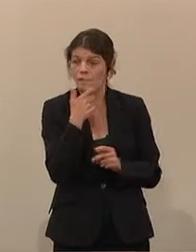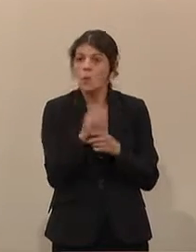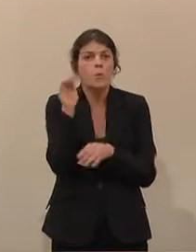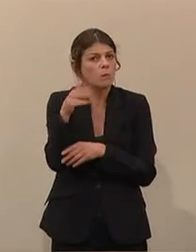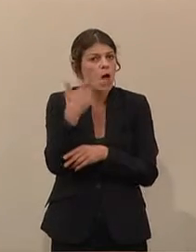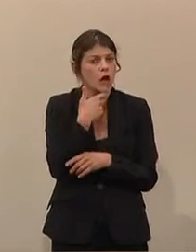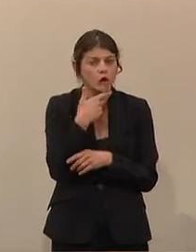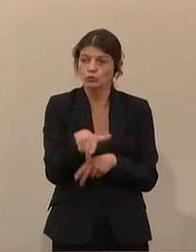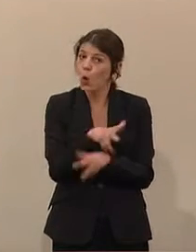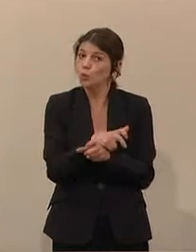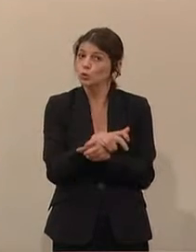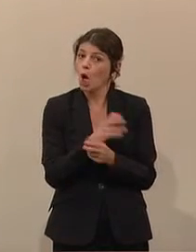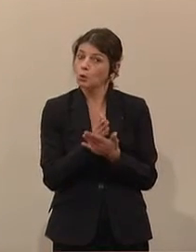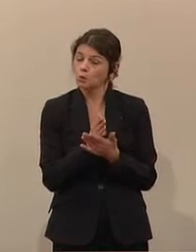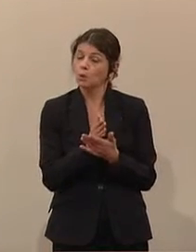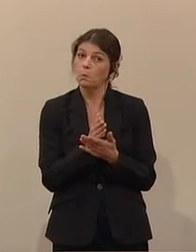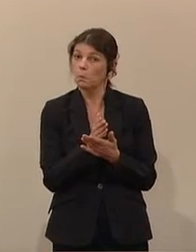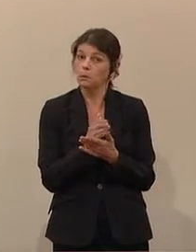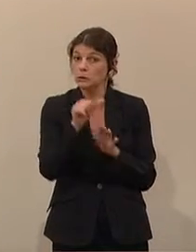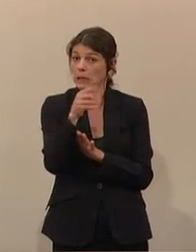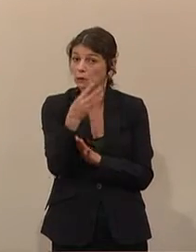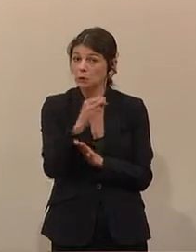drei Jahre steht Österreich wirklich schon bei